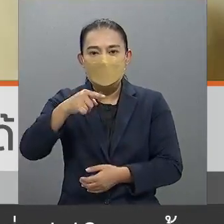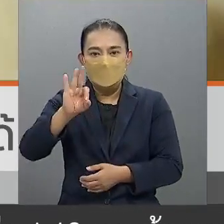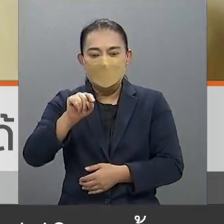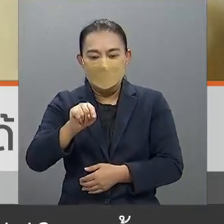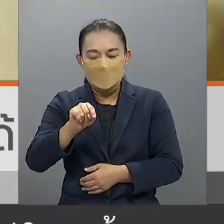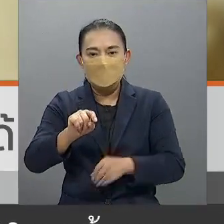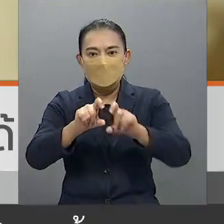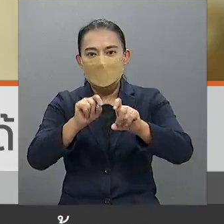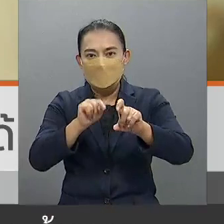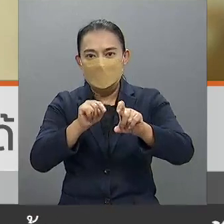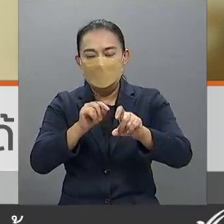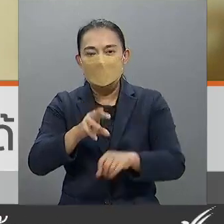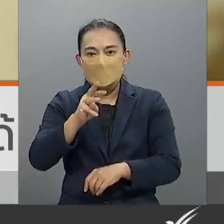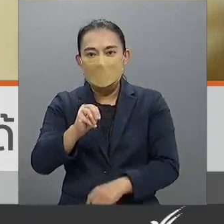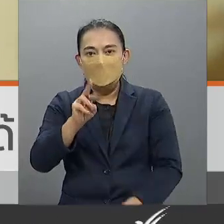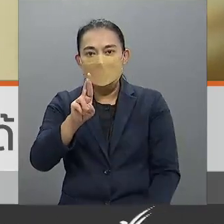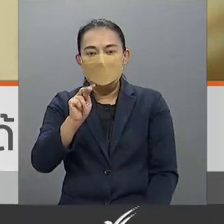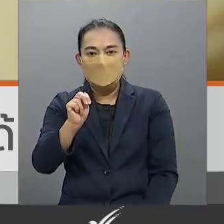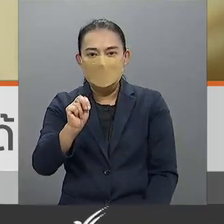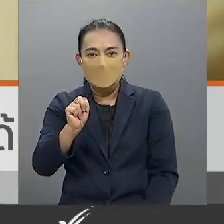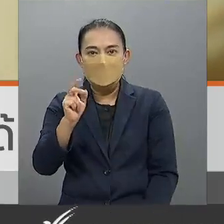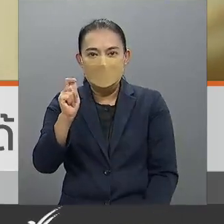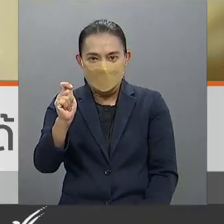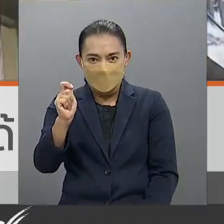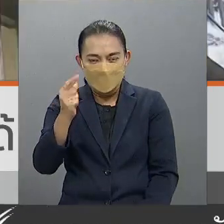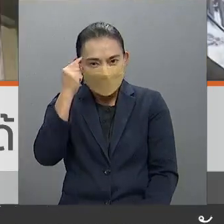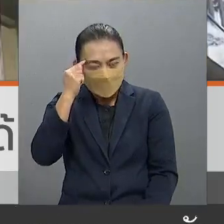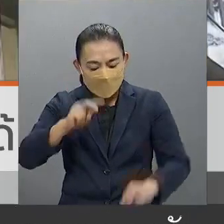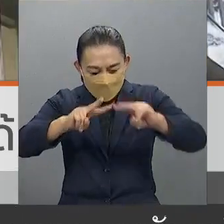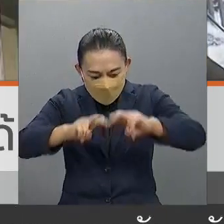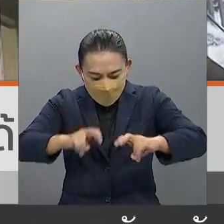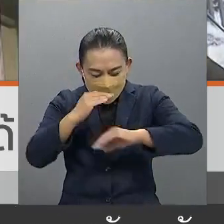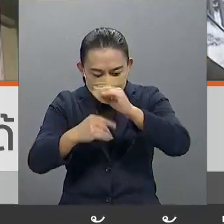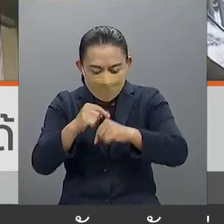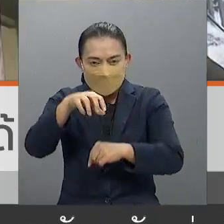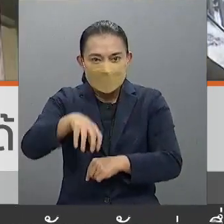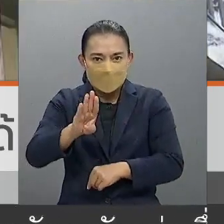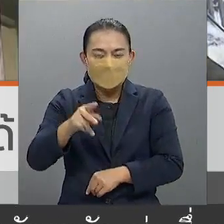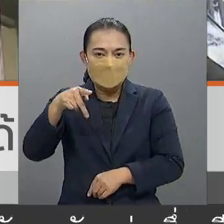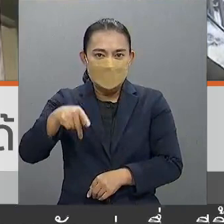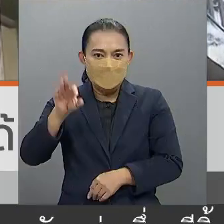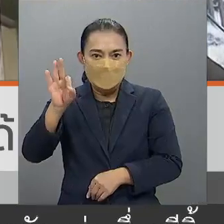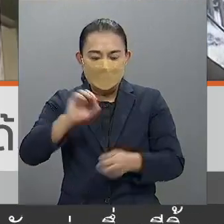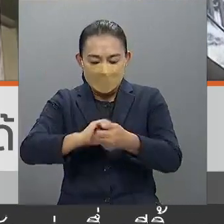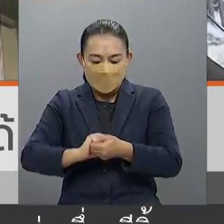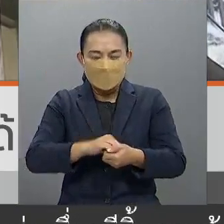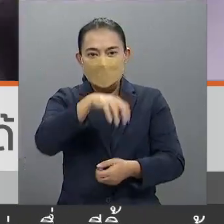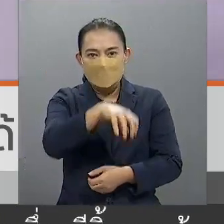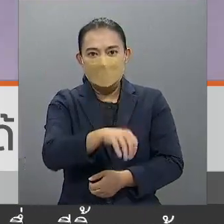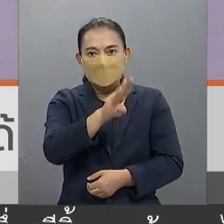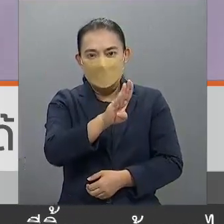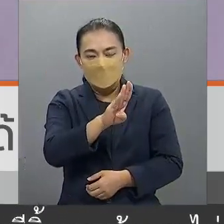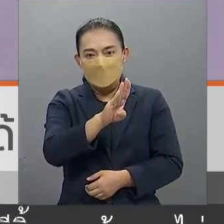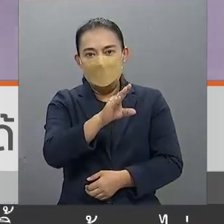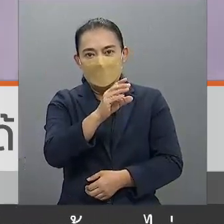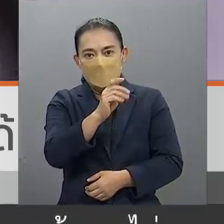นิด mRNA ที่คิดค้นและพัฒนาโดยบริษัทไฟเซอร์ร่วมกับบริษัทบีออนเทคประเทศเยอรมนีค่ะ